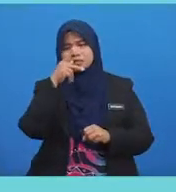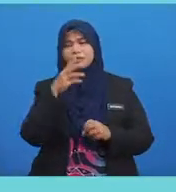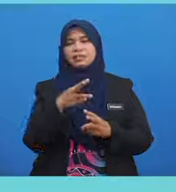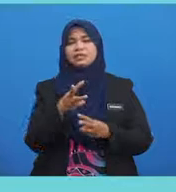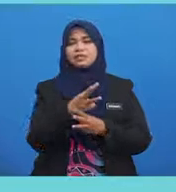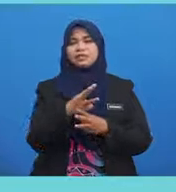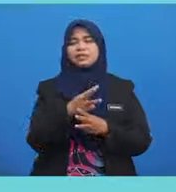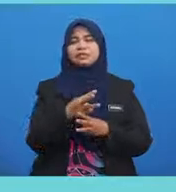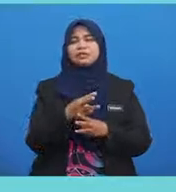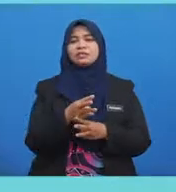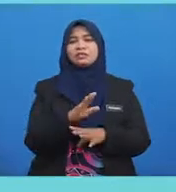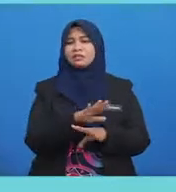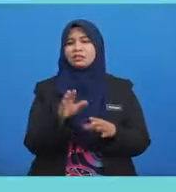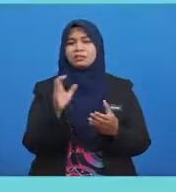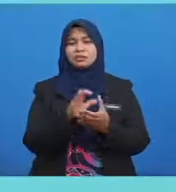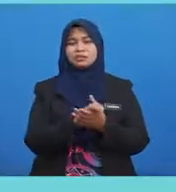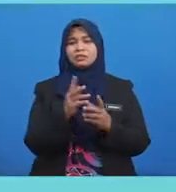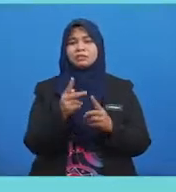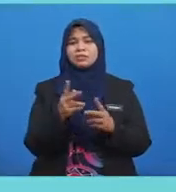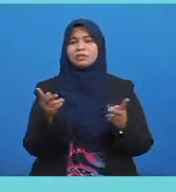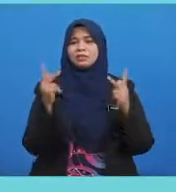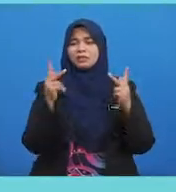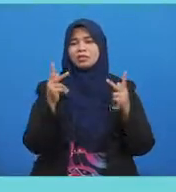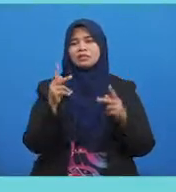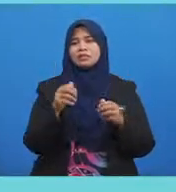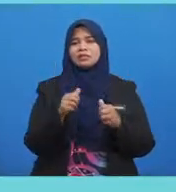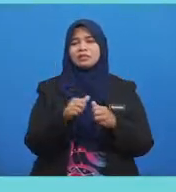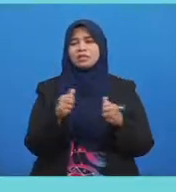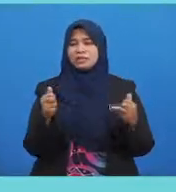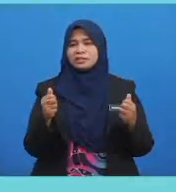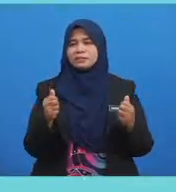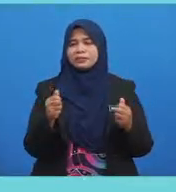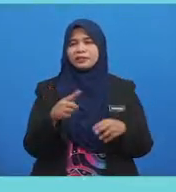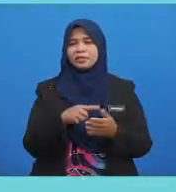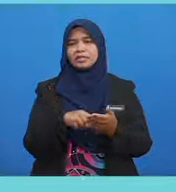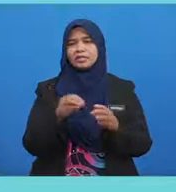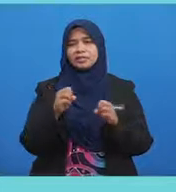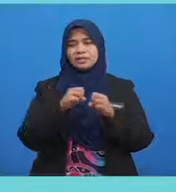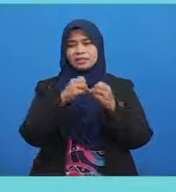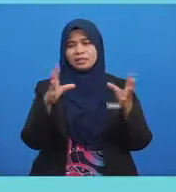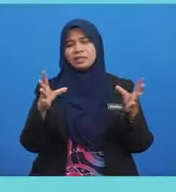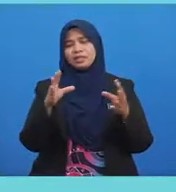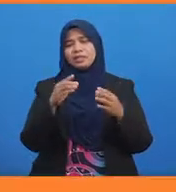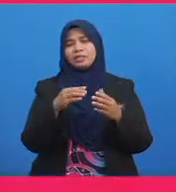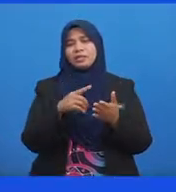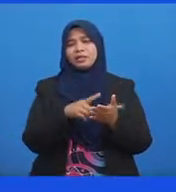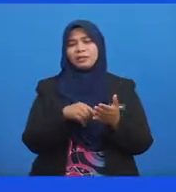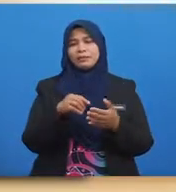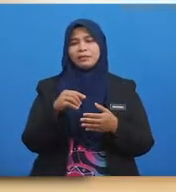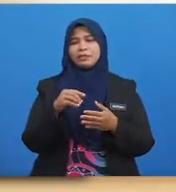apabila BMA gagal melaksanakan tugas ketika penduduk tempatan mengharapkan